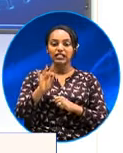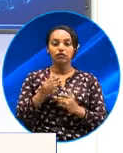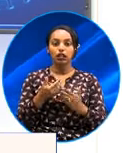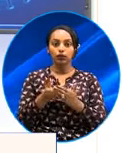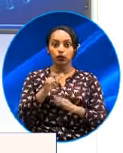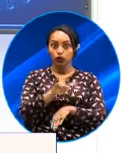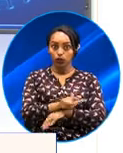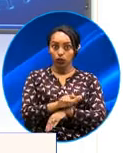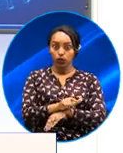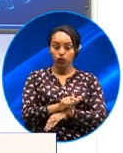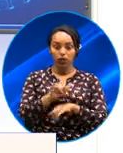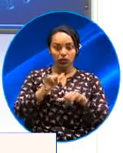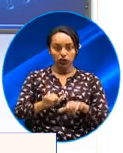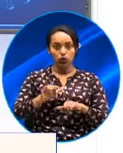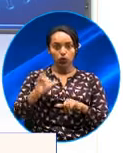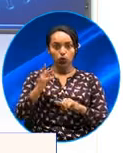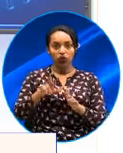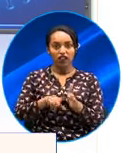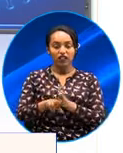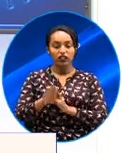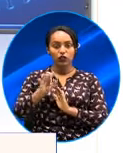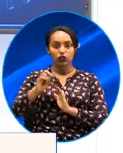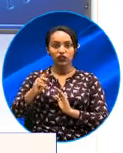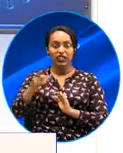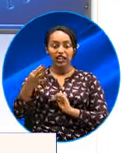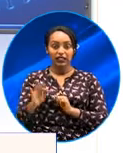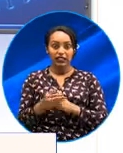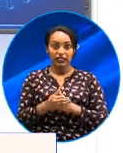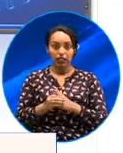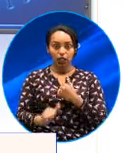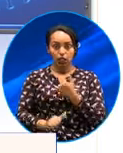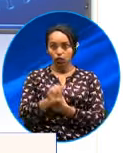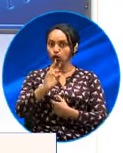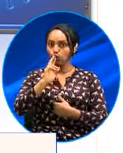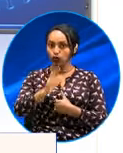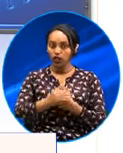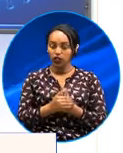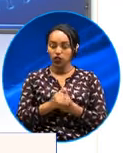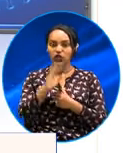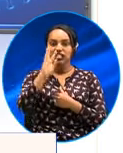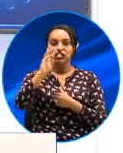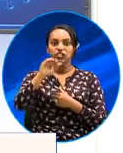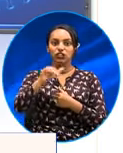ከ311268 የሚደርሱ ዜጎች በዚሁ የኮሮና ቫይረስ ኮቪድ-19 የተጠቁ ናቸው።